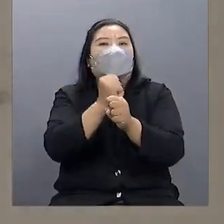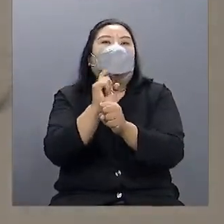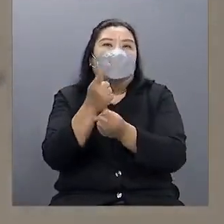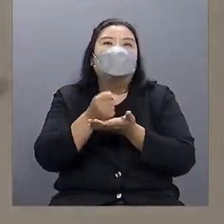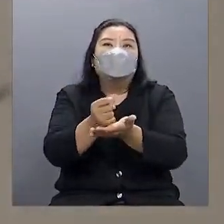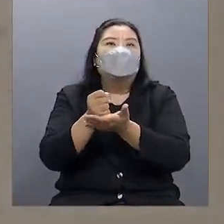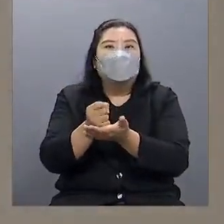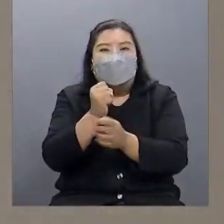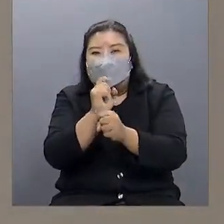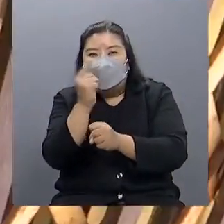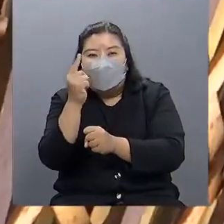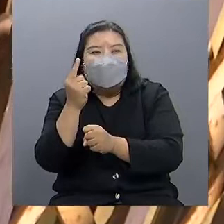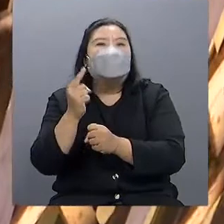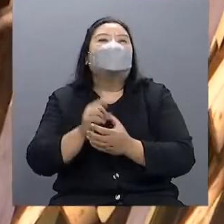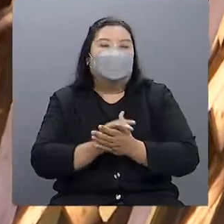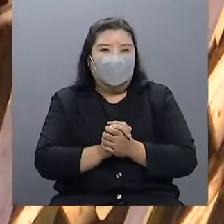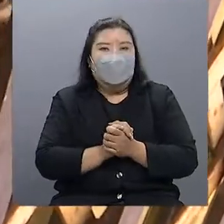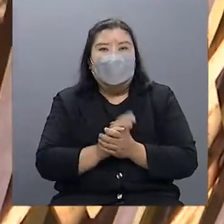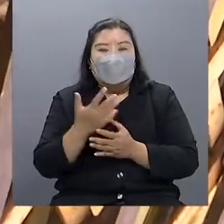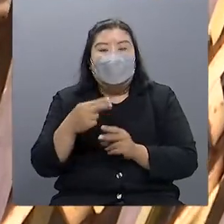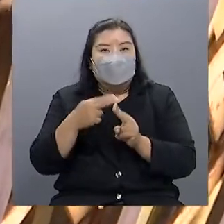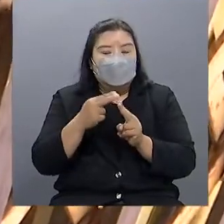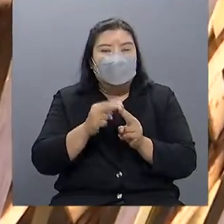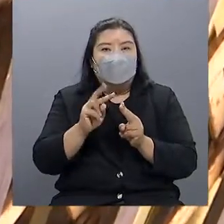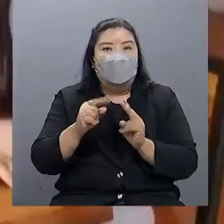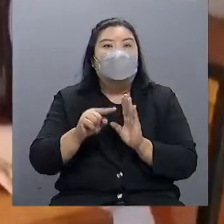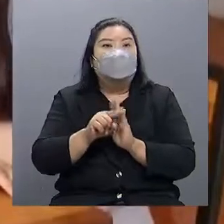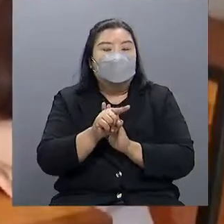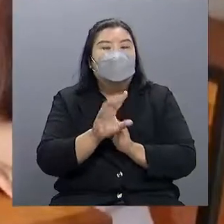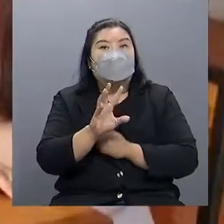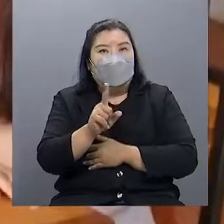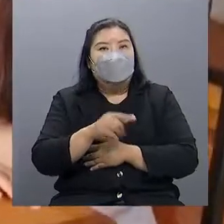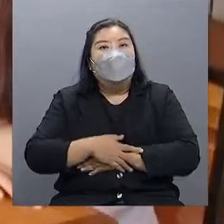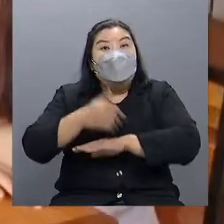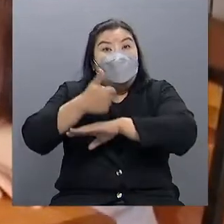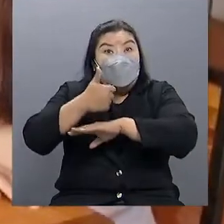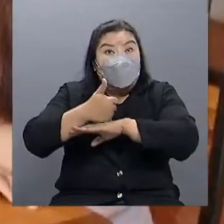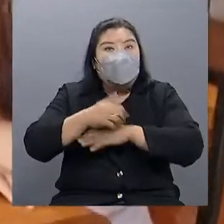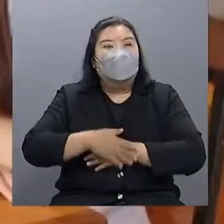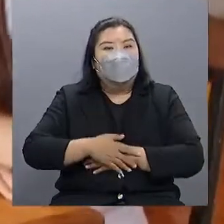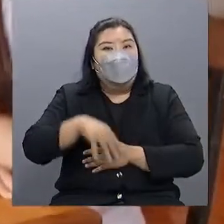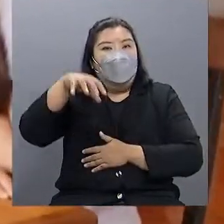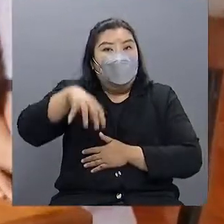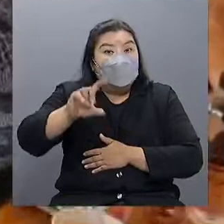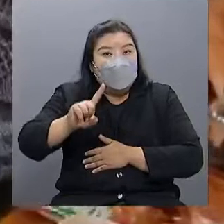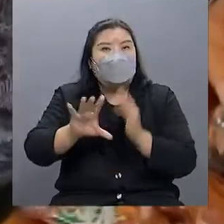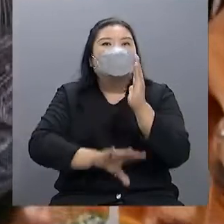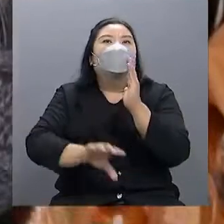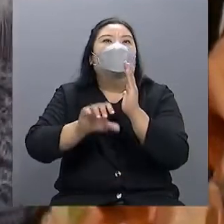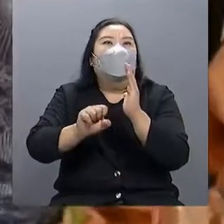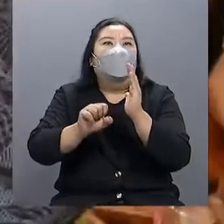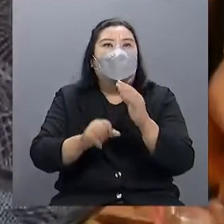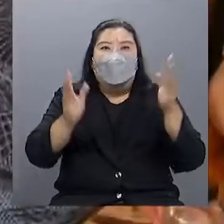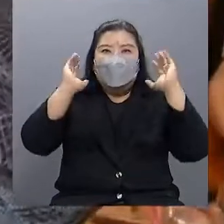ะด้านพลตรีวรเดชเดชรักษาผู้บัญชาการหน่วยเฉพาะกิจสงขลาลงพื้นที่พูดคุยทำความเข้าใจกับผู้นำชุมช